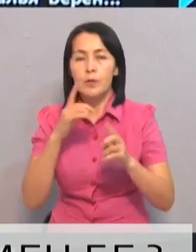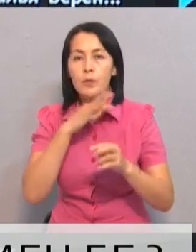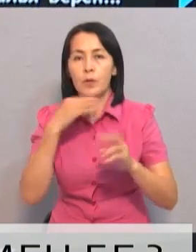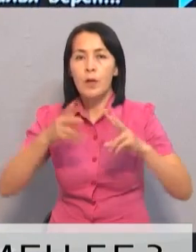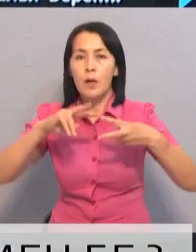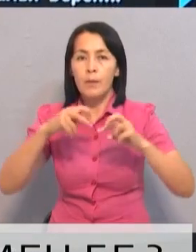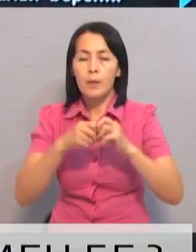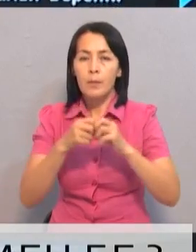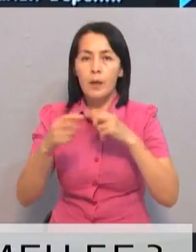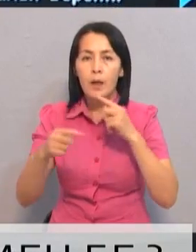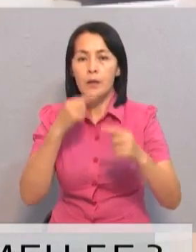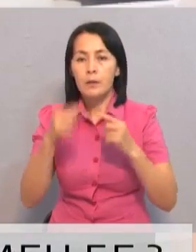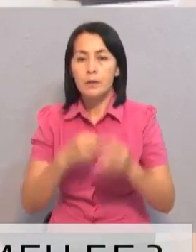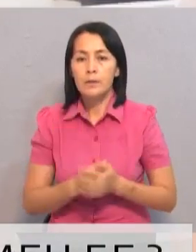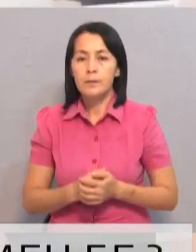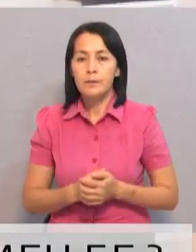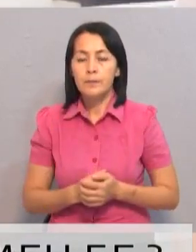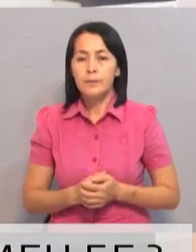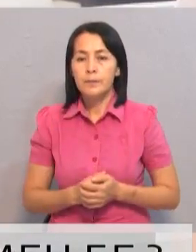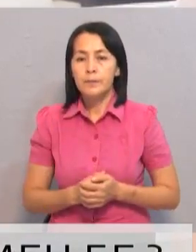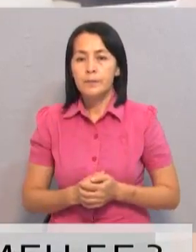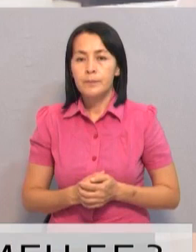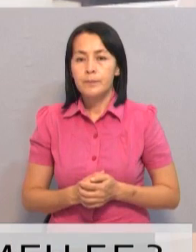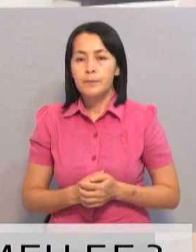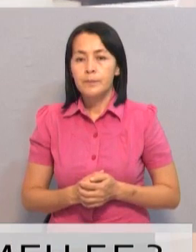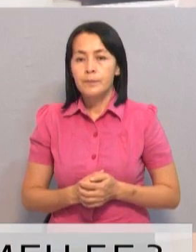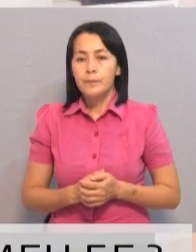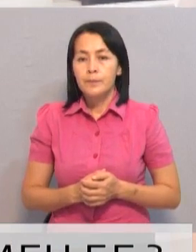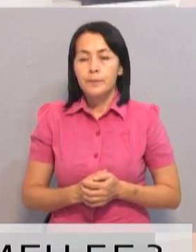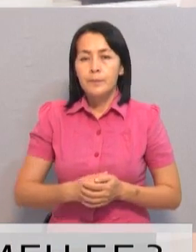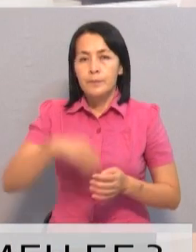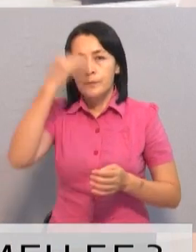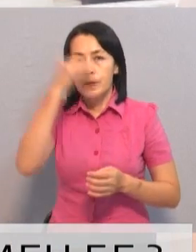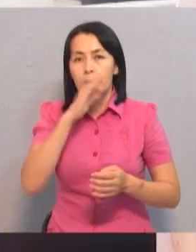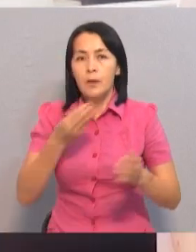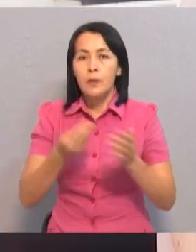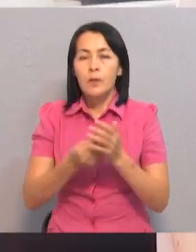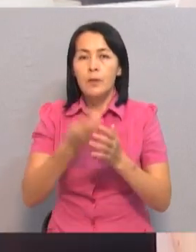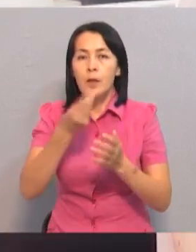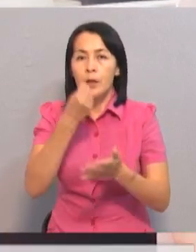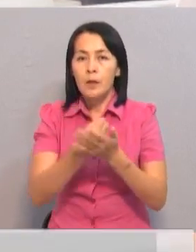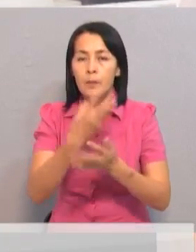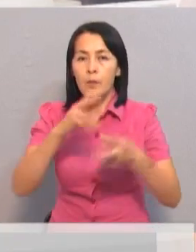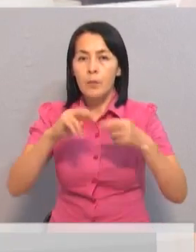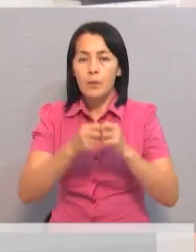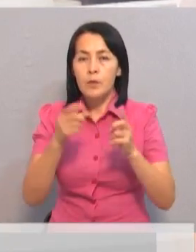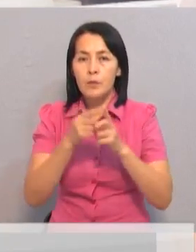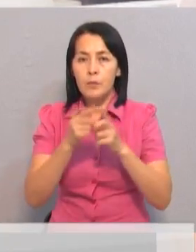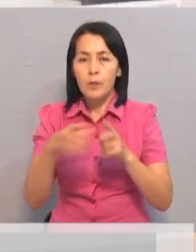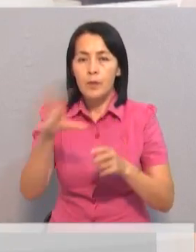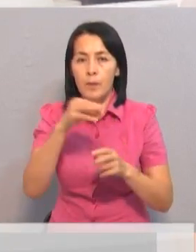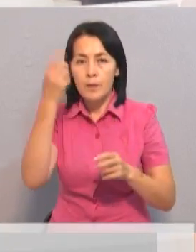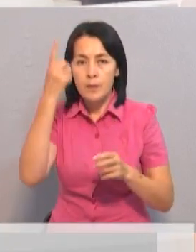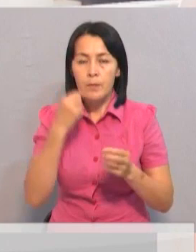бірқатар проблемалар қозғалып өтті. Второе, конечно, вы все прекрасно помнят. Атана төлейтін ақыны қымбаттату мәселесі сөз болғанын